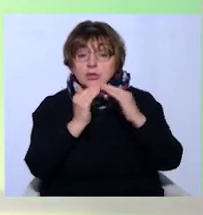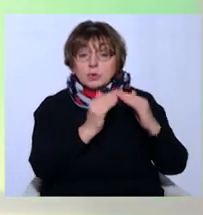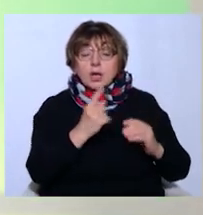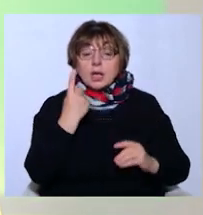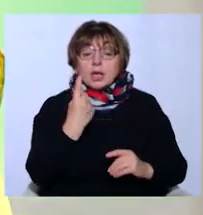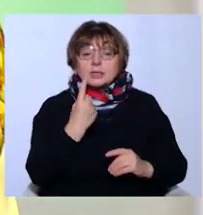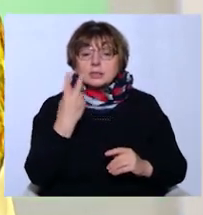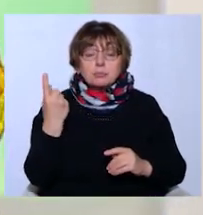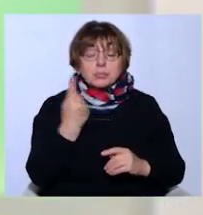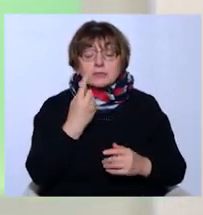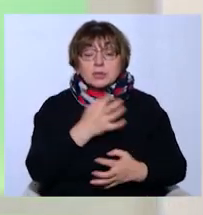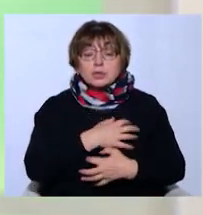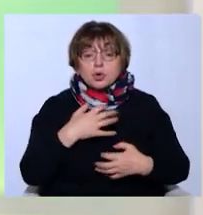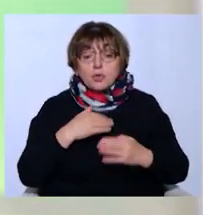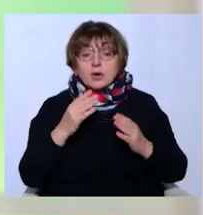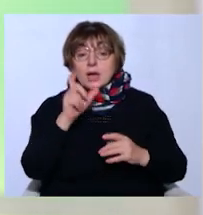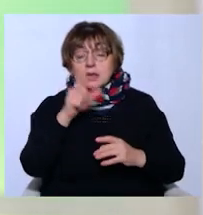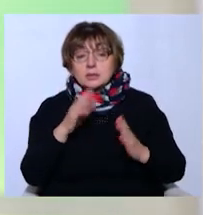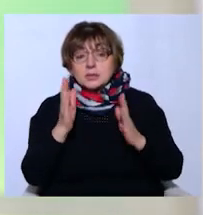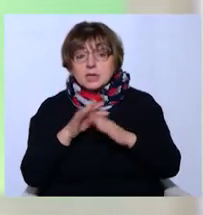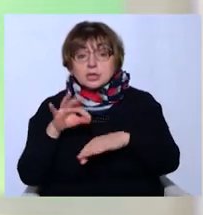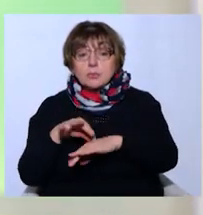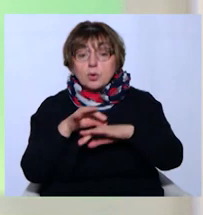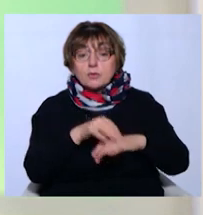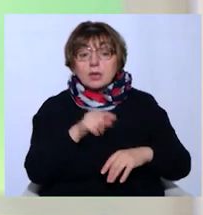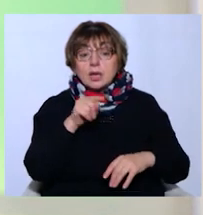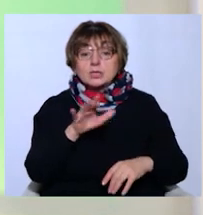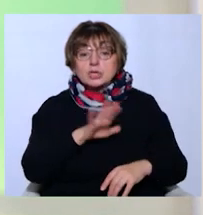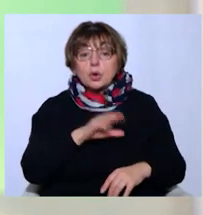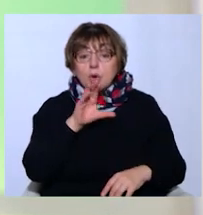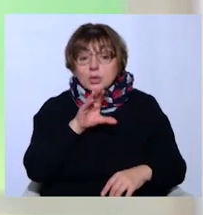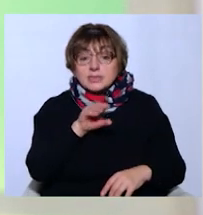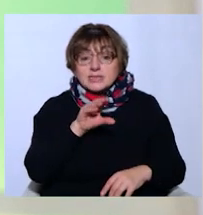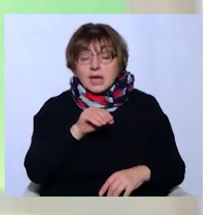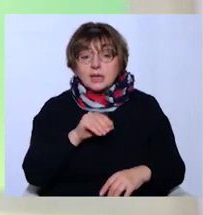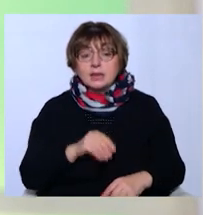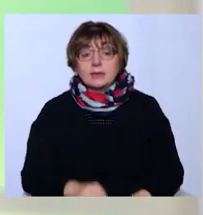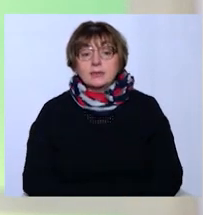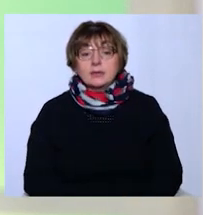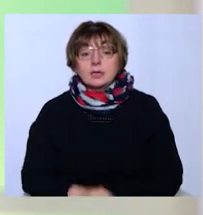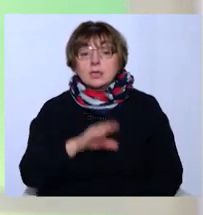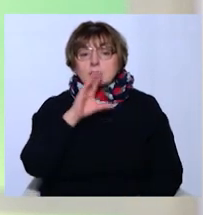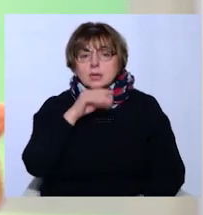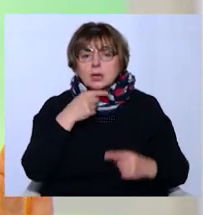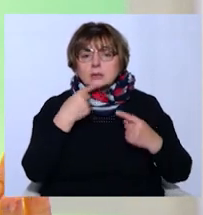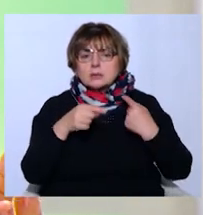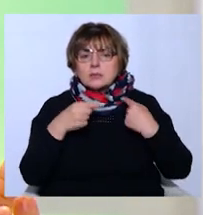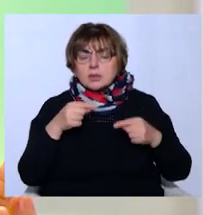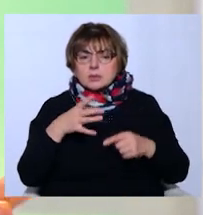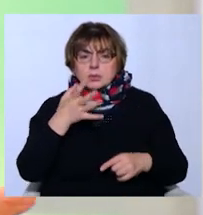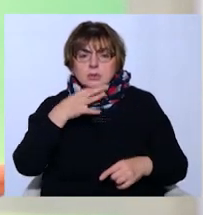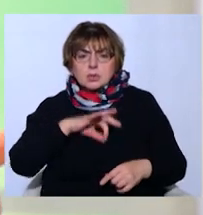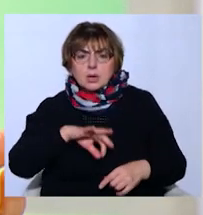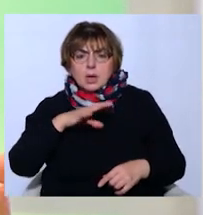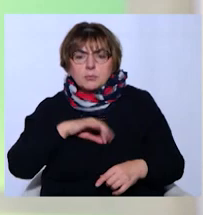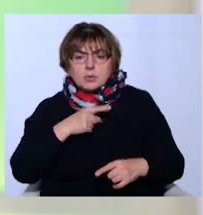ცხოველი, რომელიც ადამიანმა მოიშინაურა ბავშვებო, გახლავთ ძაღლი. ძაღლს სხვადასხვა გვარად იყენებენ,